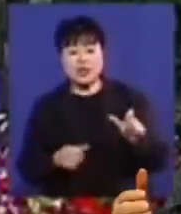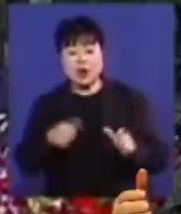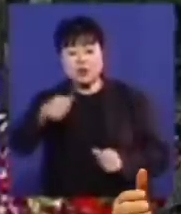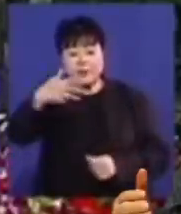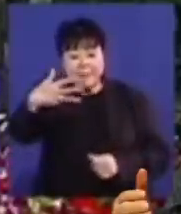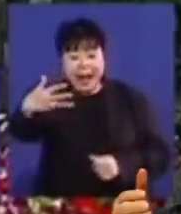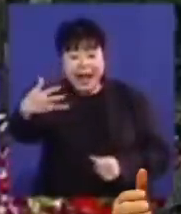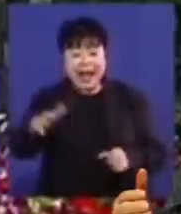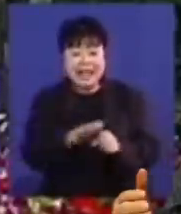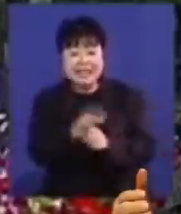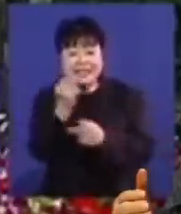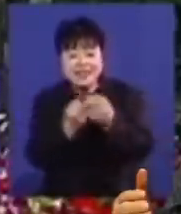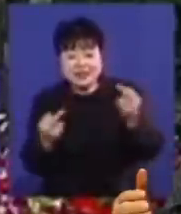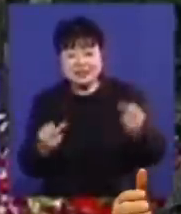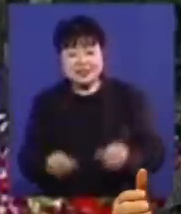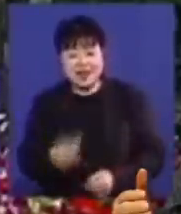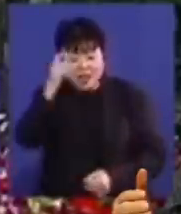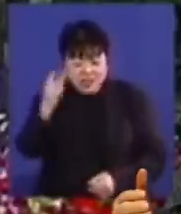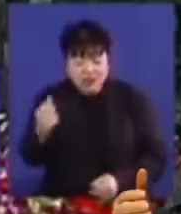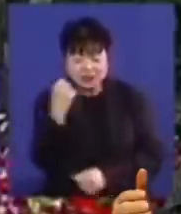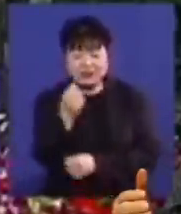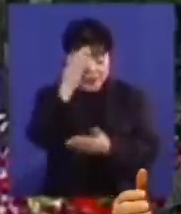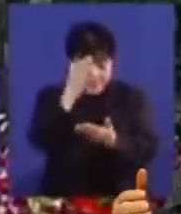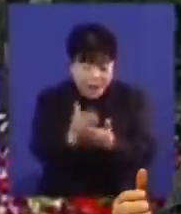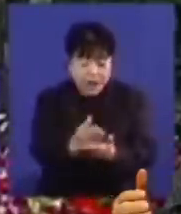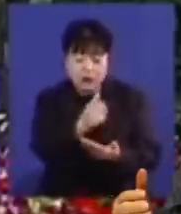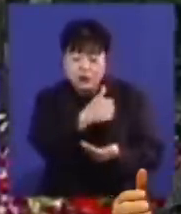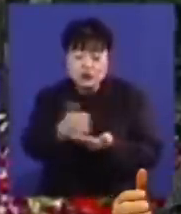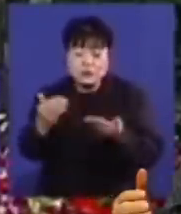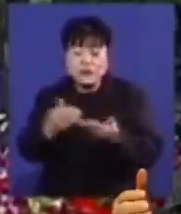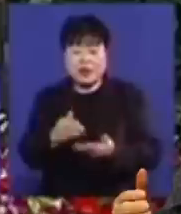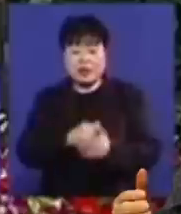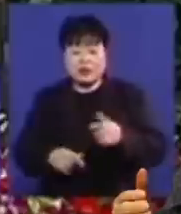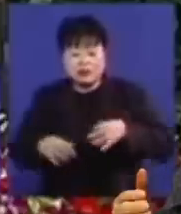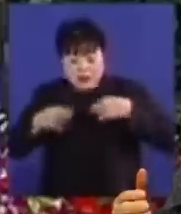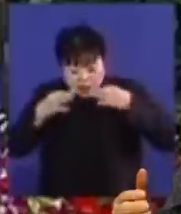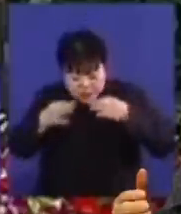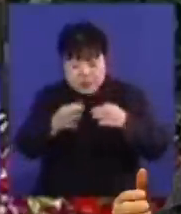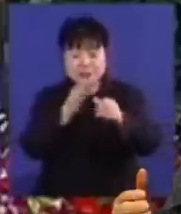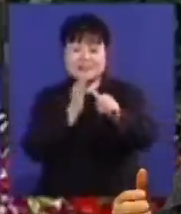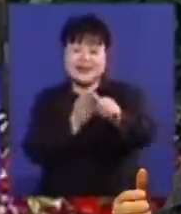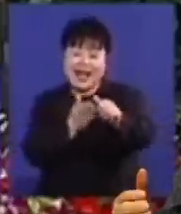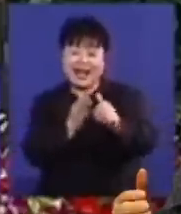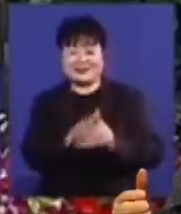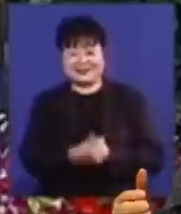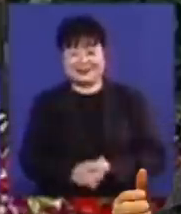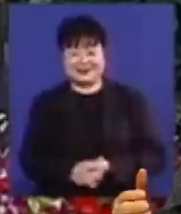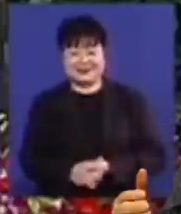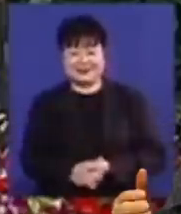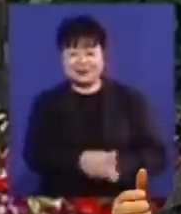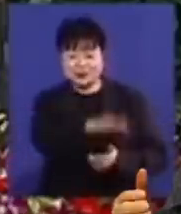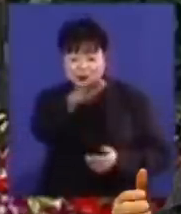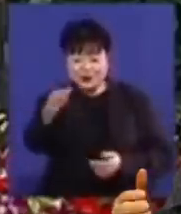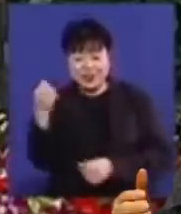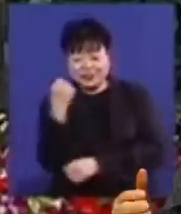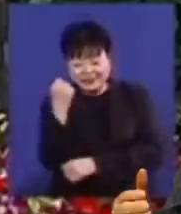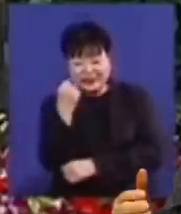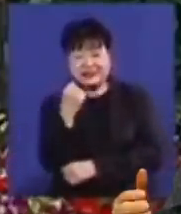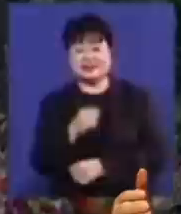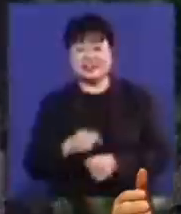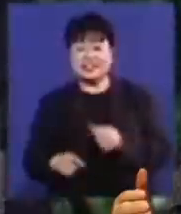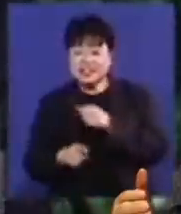견실하며 흔들리지 말고 항상 주의 일에 더욱 힘쓰는 자들이 되라고 말한 것입니다. 우리가 흔들리는